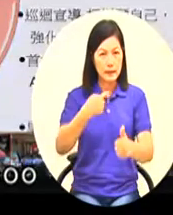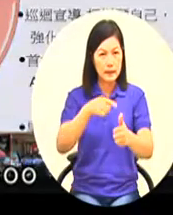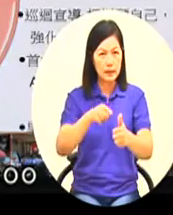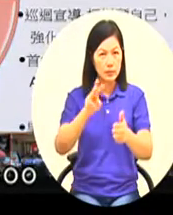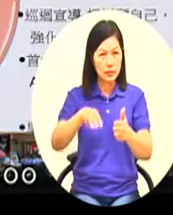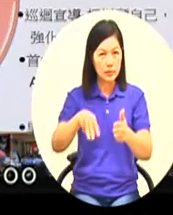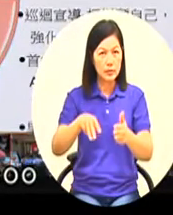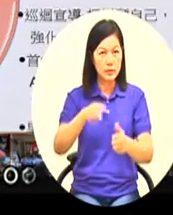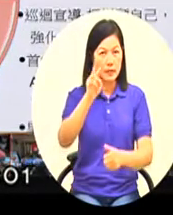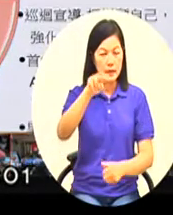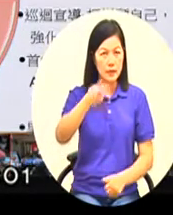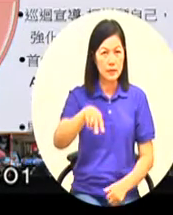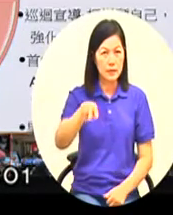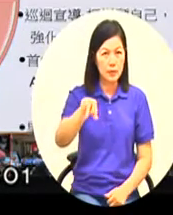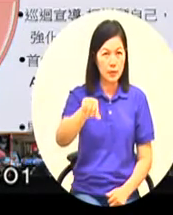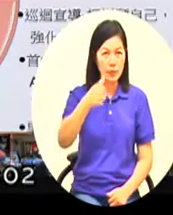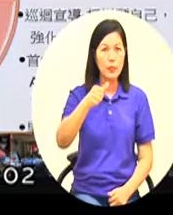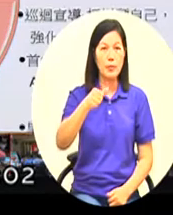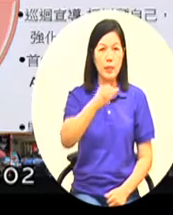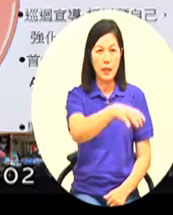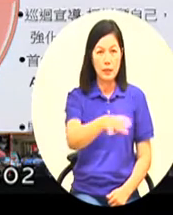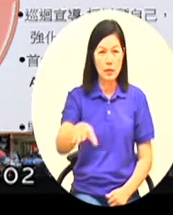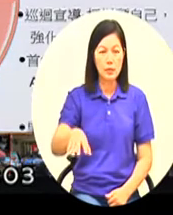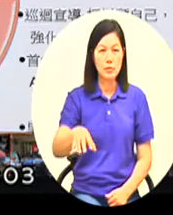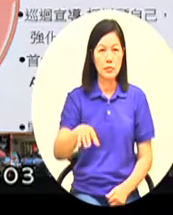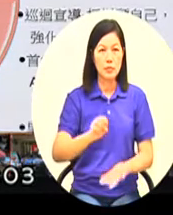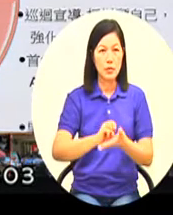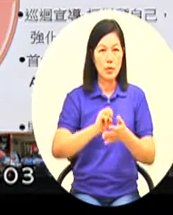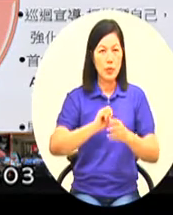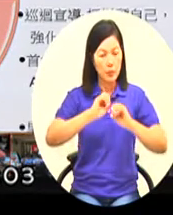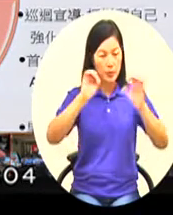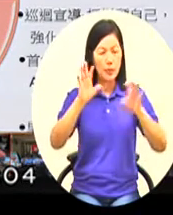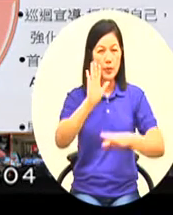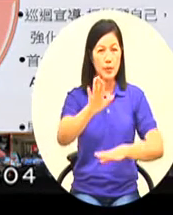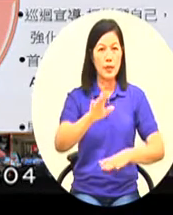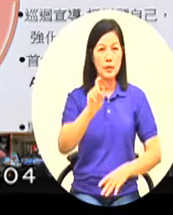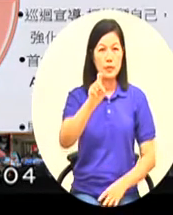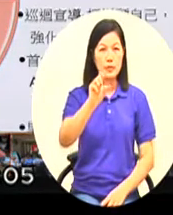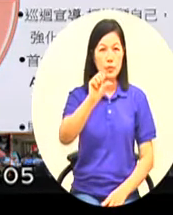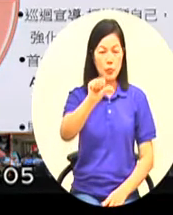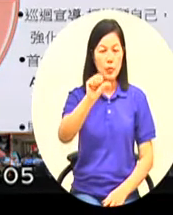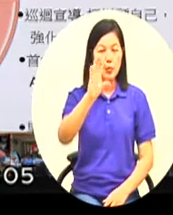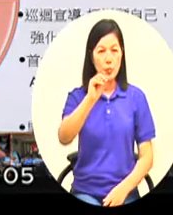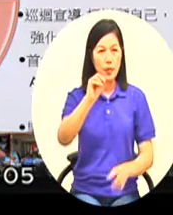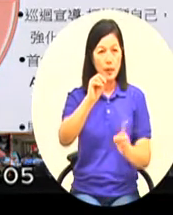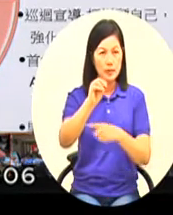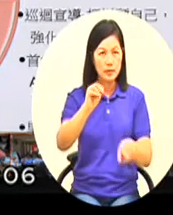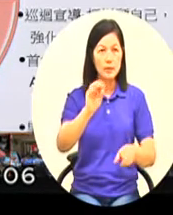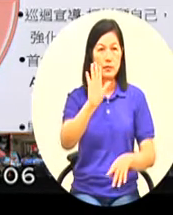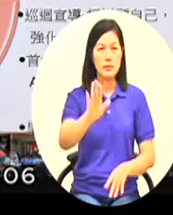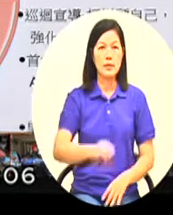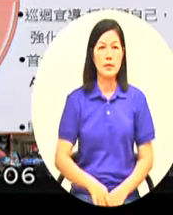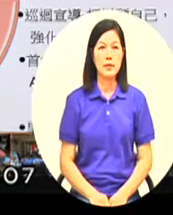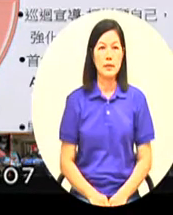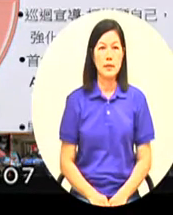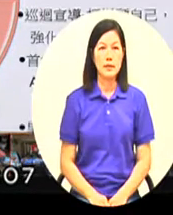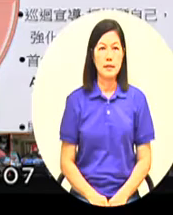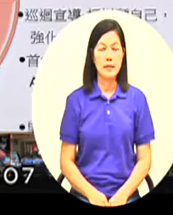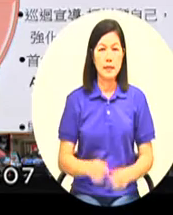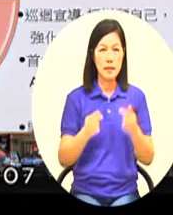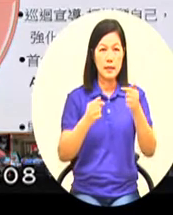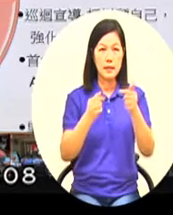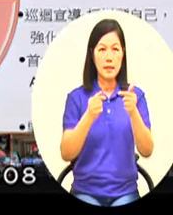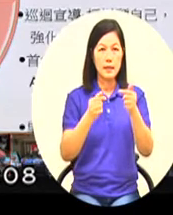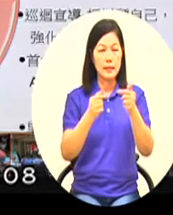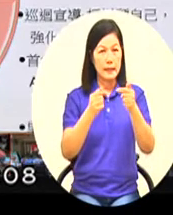超过2500场次，那总共有15万以上的人次，那在清朝我们的阳性的一个点